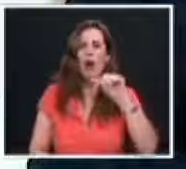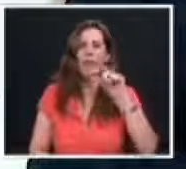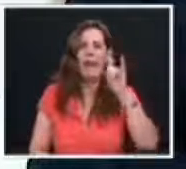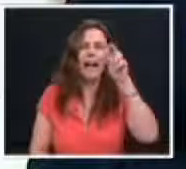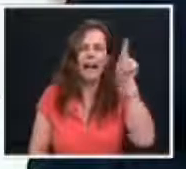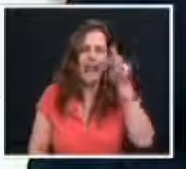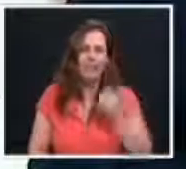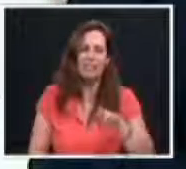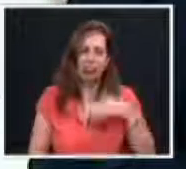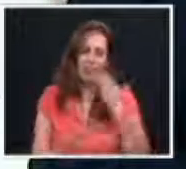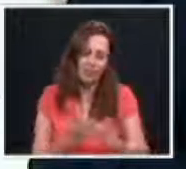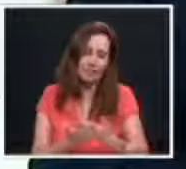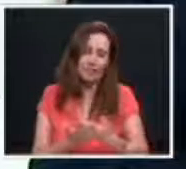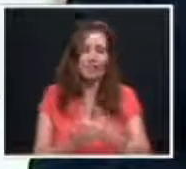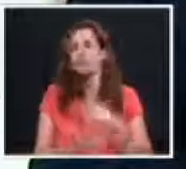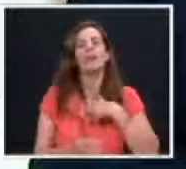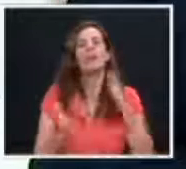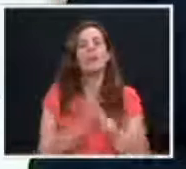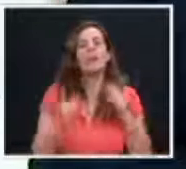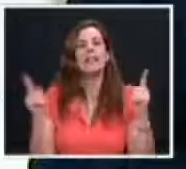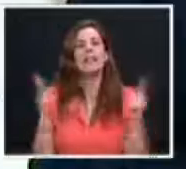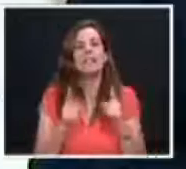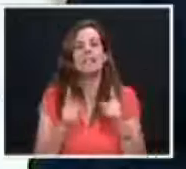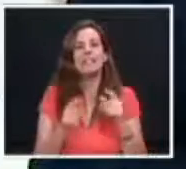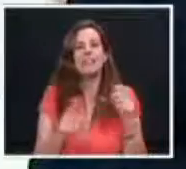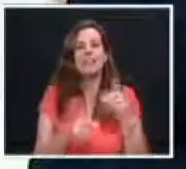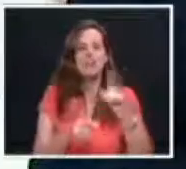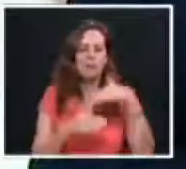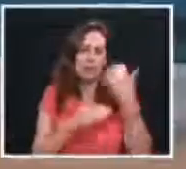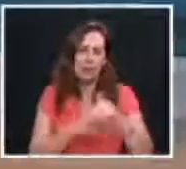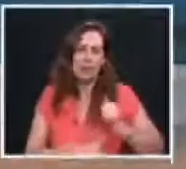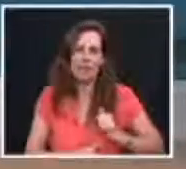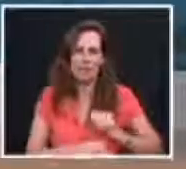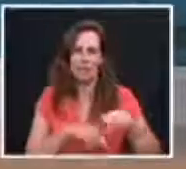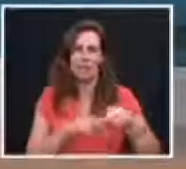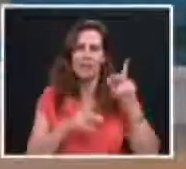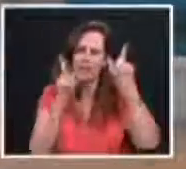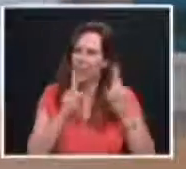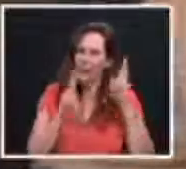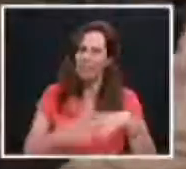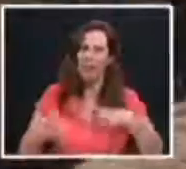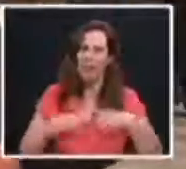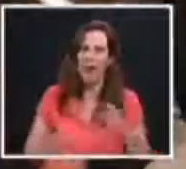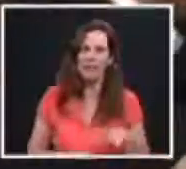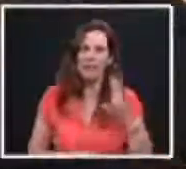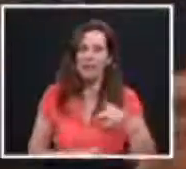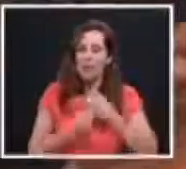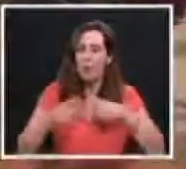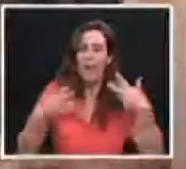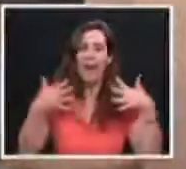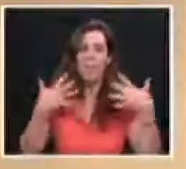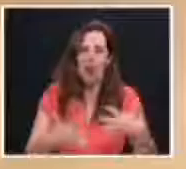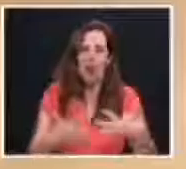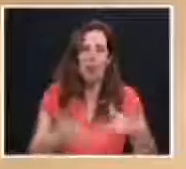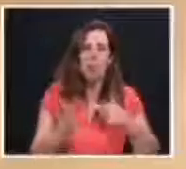הצביע נגד חוק שביקש לקצר את תקופת הצינון של יוצאי מערכת הביטחון. צריך להפסיק עם ההצגה הזאת, יש מסכת של הפחדות,